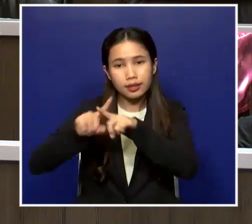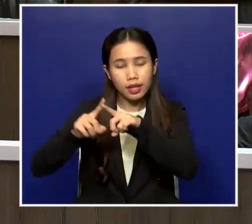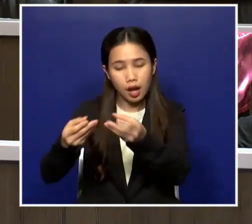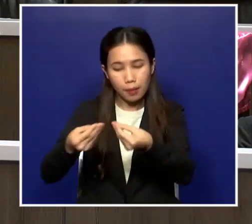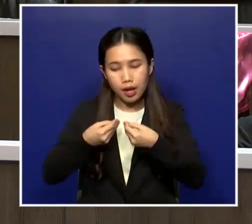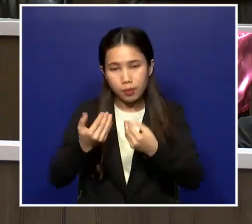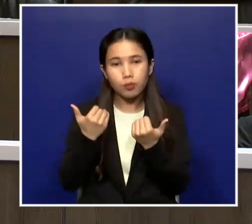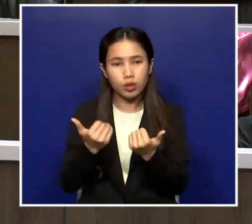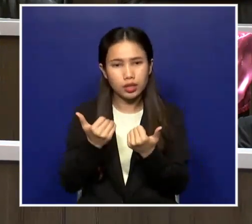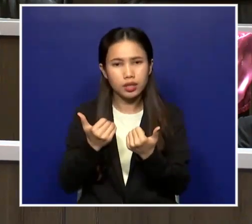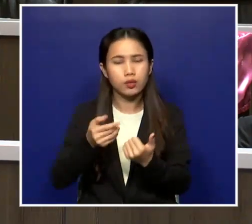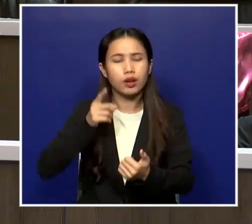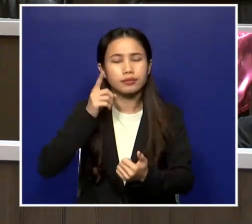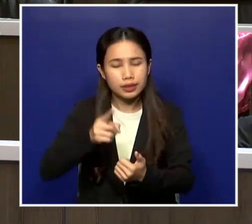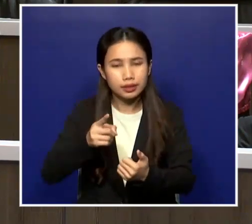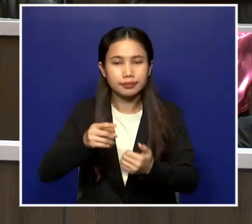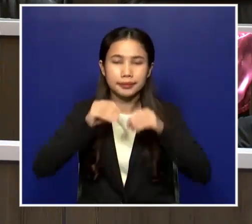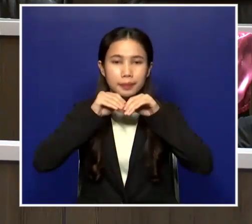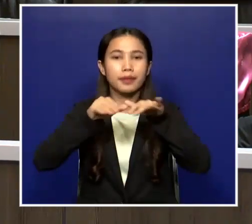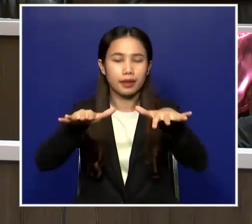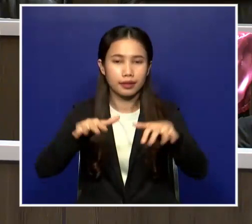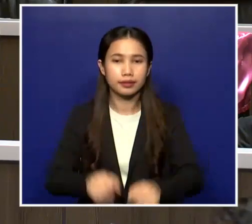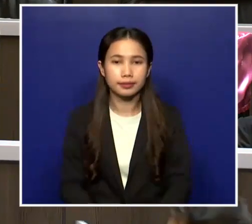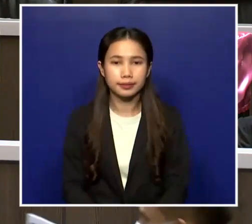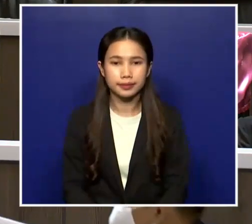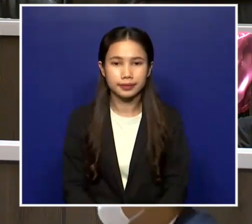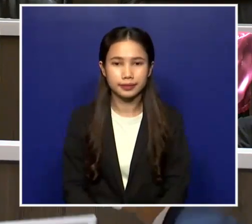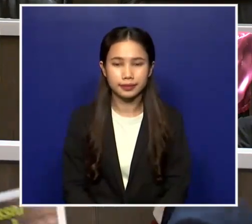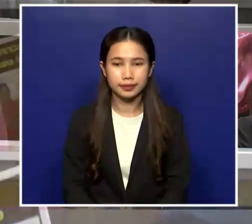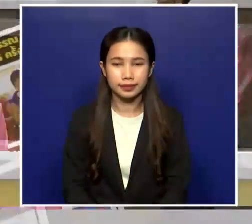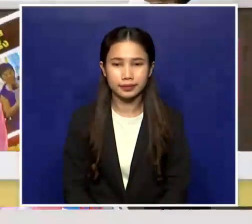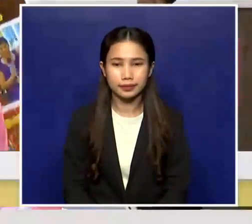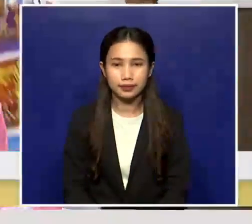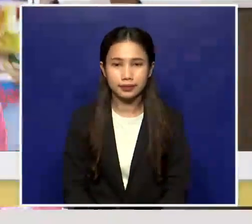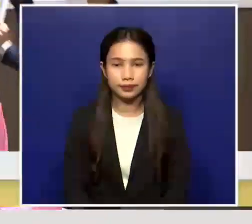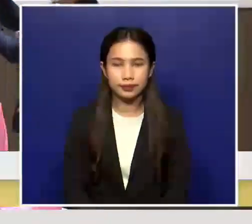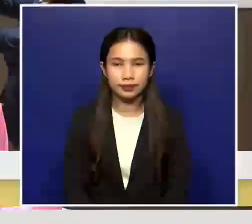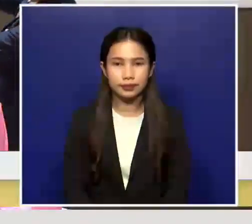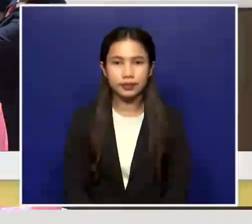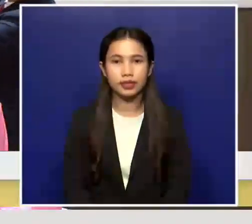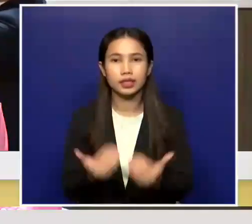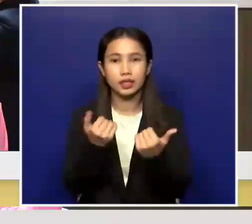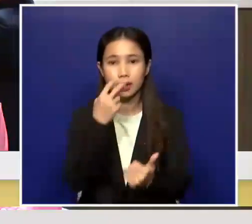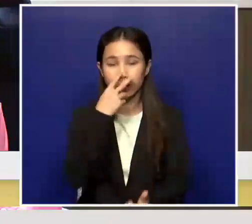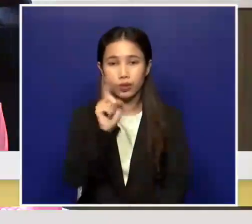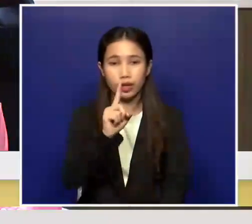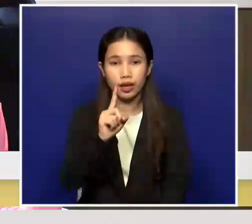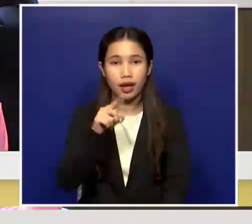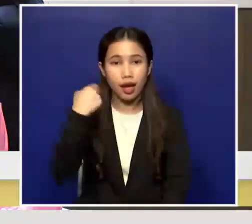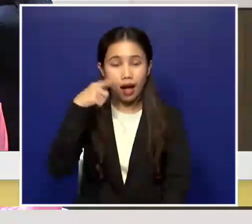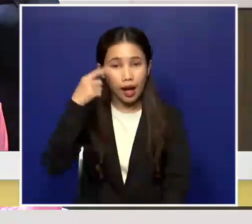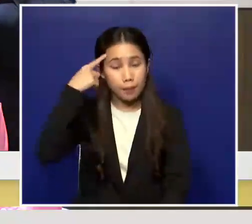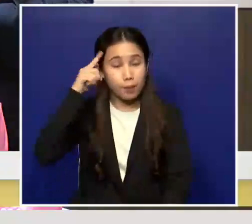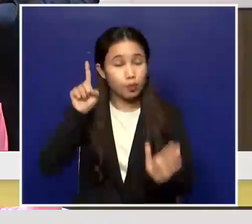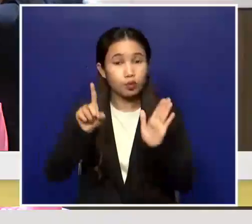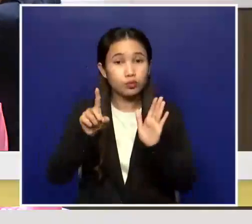วันนี้ความจริงมันเลยปรากฏต่อครับคราวนี้แหละครับใครไม่เคยรู้จักคนนี้ต้องรู้จักแล้วเพรา